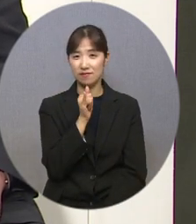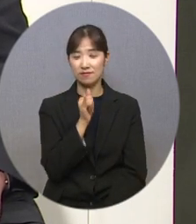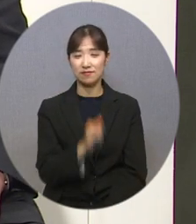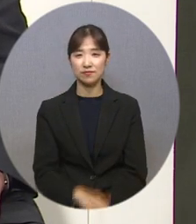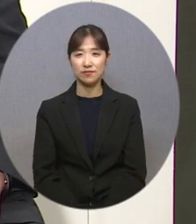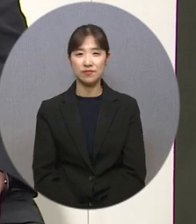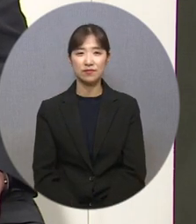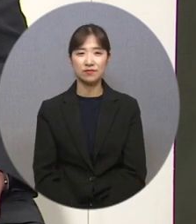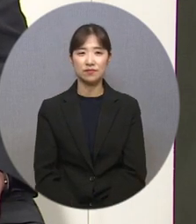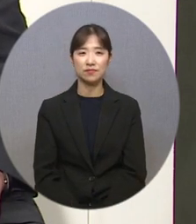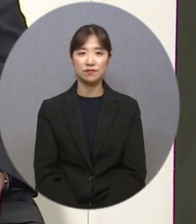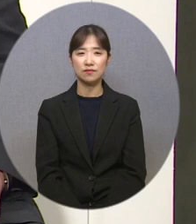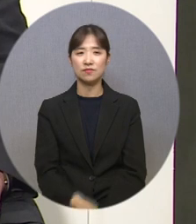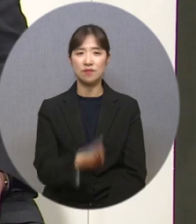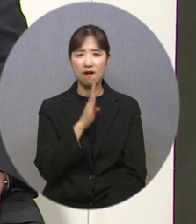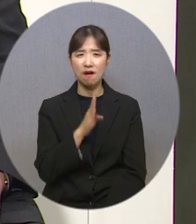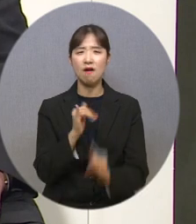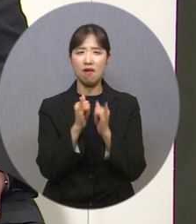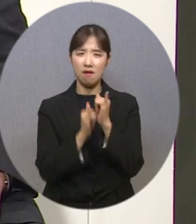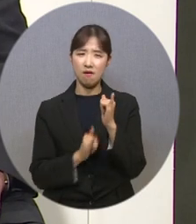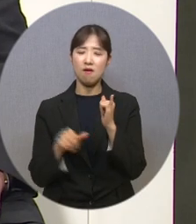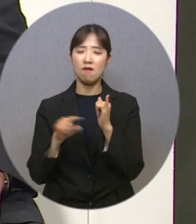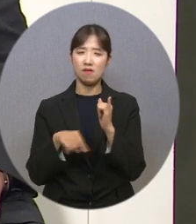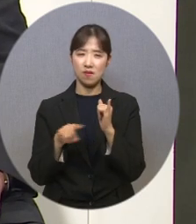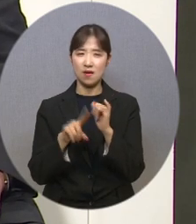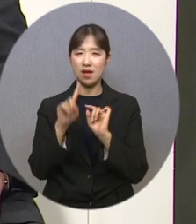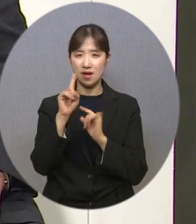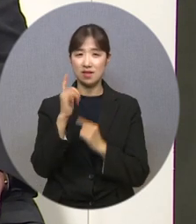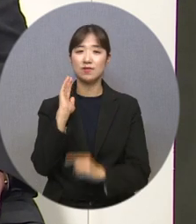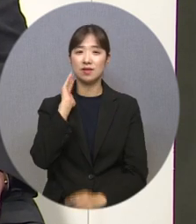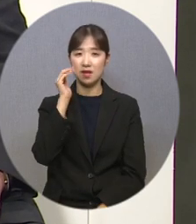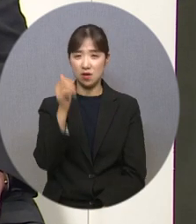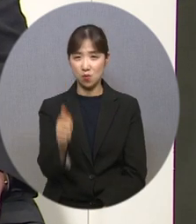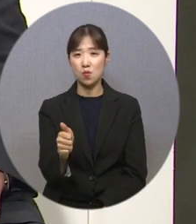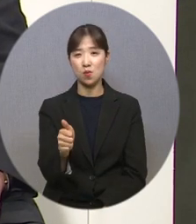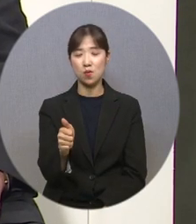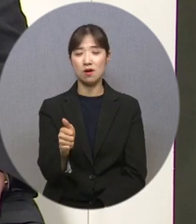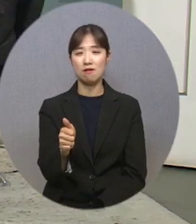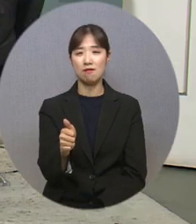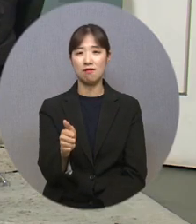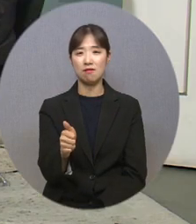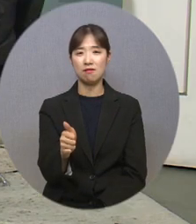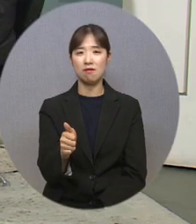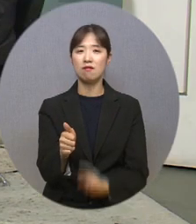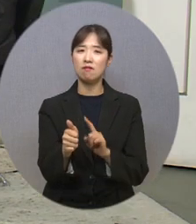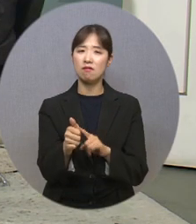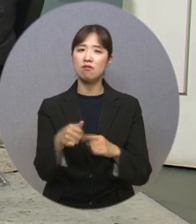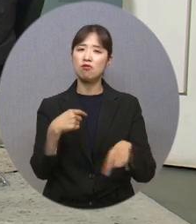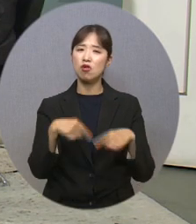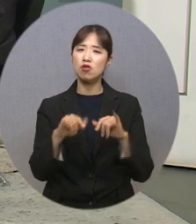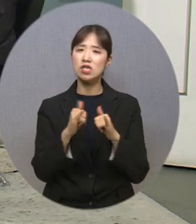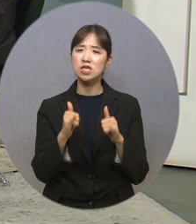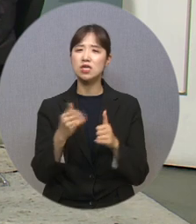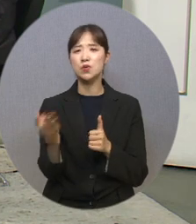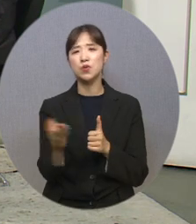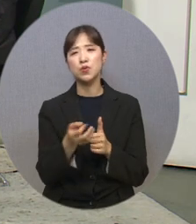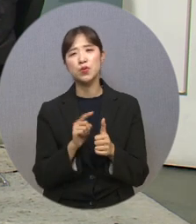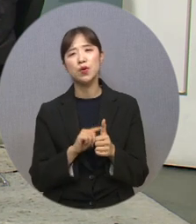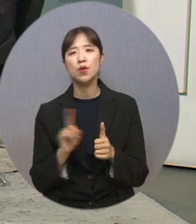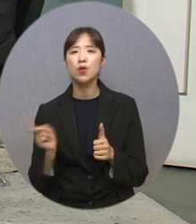보여주셨습니다만은 과연 역사 속에 이승만 대통령은 과연 어떤